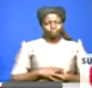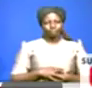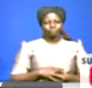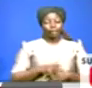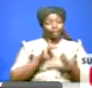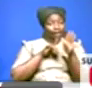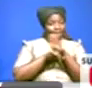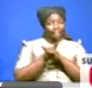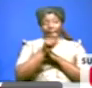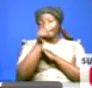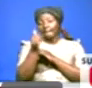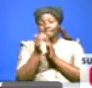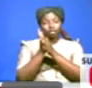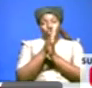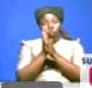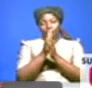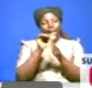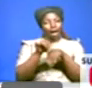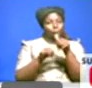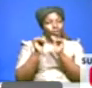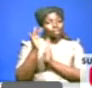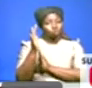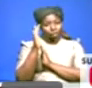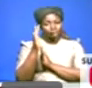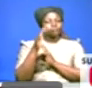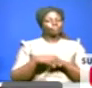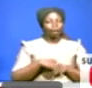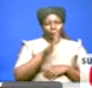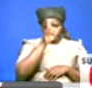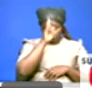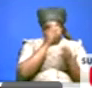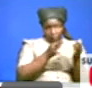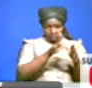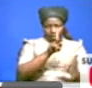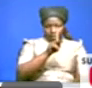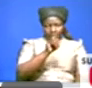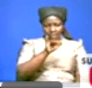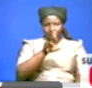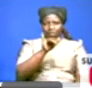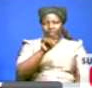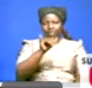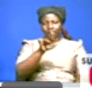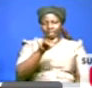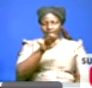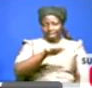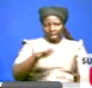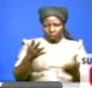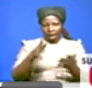Taarifa kufungamana na usalama ni kwamba maafisa wa polisi katika kituo cha Kiritiri, kaunti ndogo ya Mbeere Kusini, kaunti ya